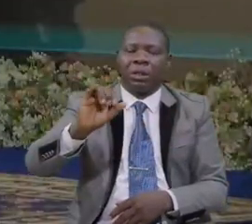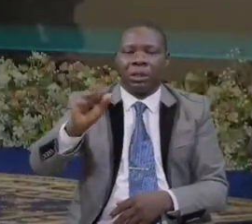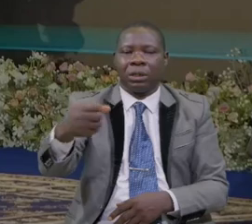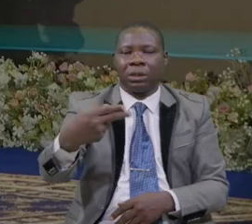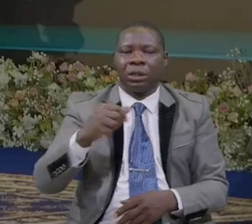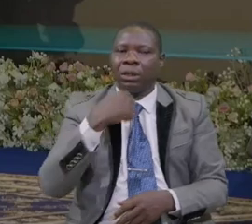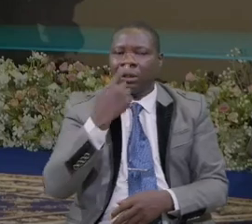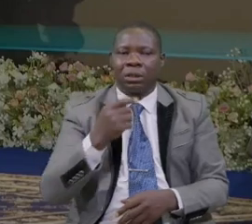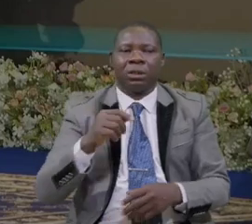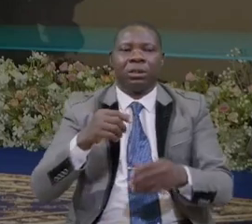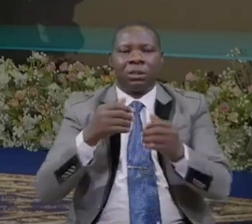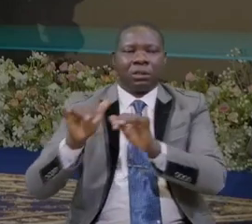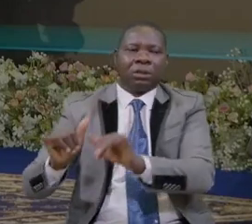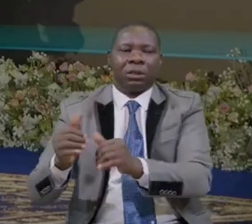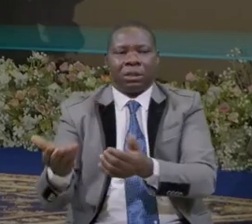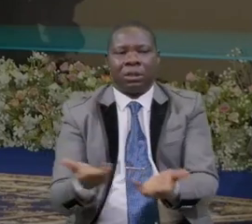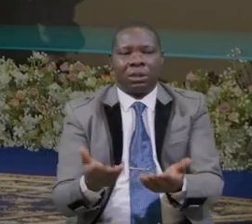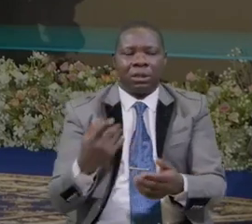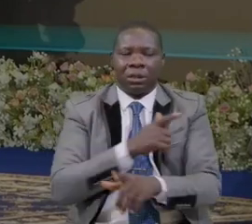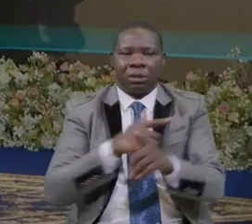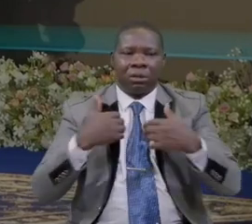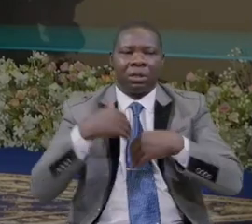Élie dit, reste ici. L'Éternel m'envoie.